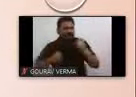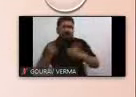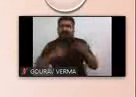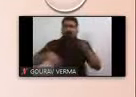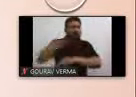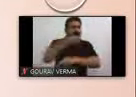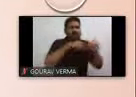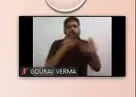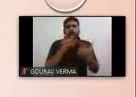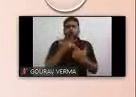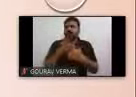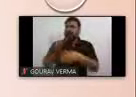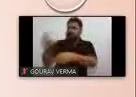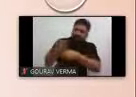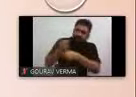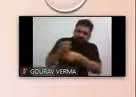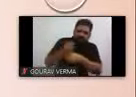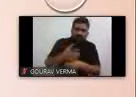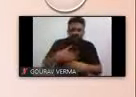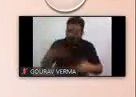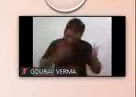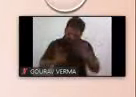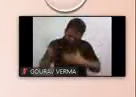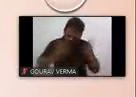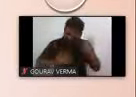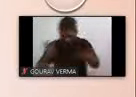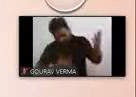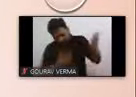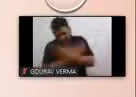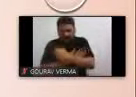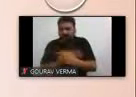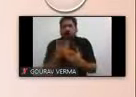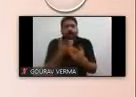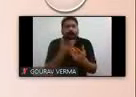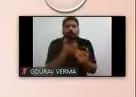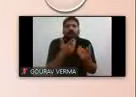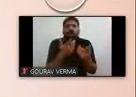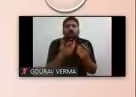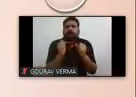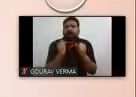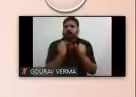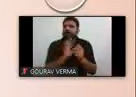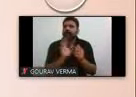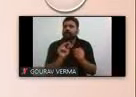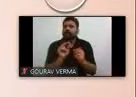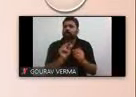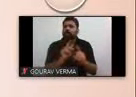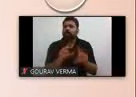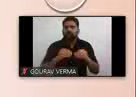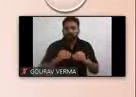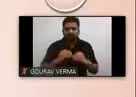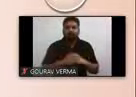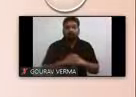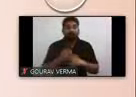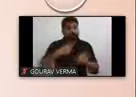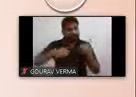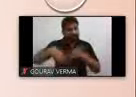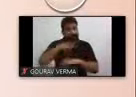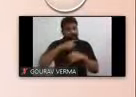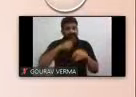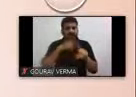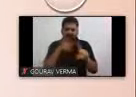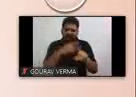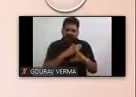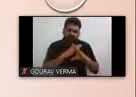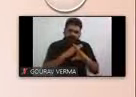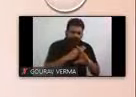आप दूसरे को खींचना, खुद को मारना, वो हम नहीं अफोर्ड कर सकते. So we have to prevent that and find way